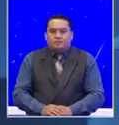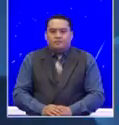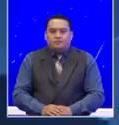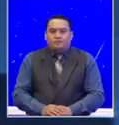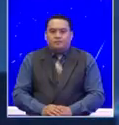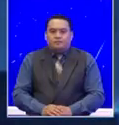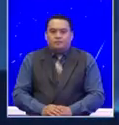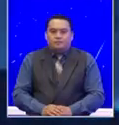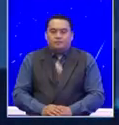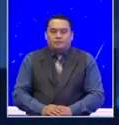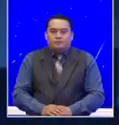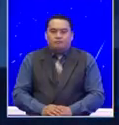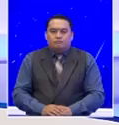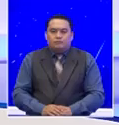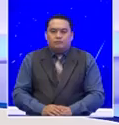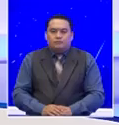ЖТСУ.